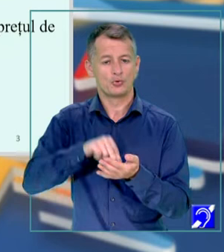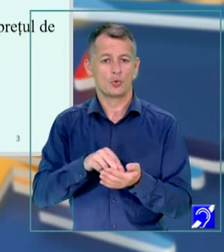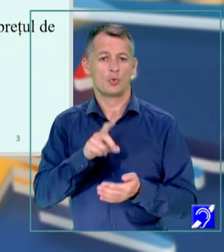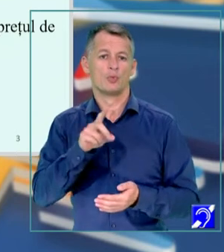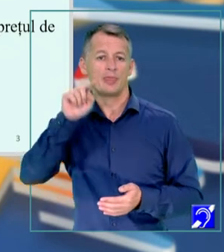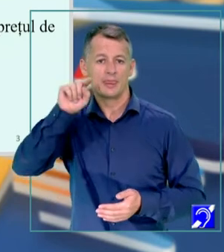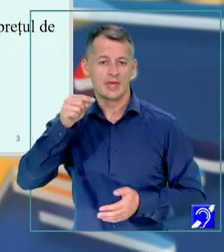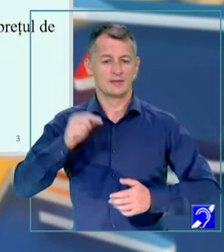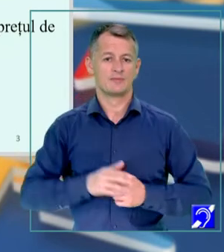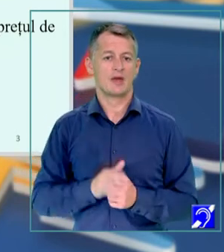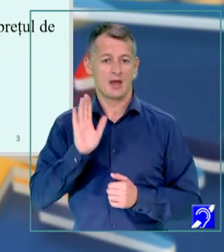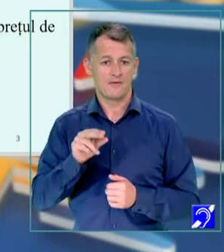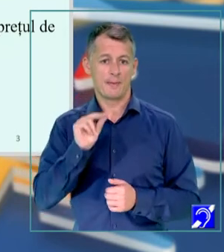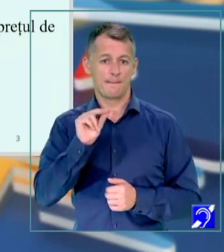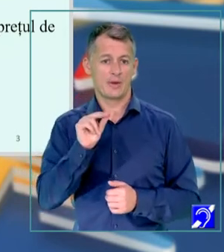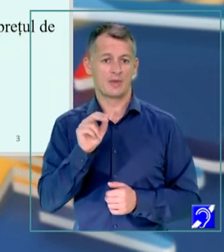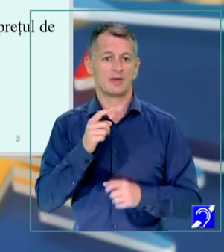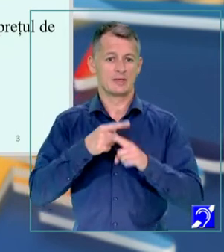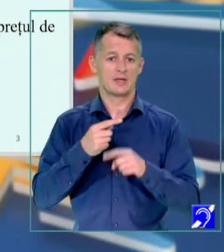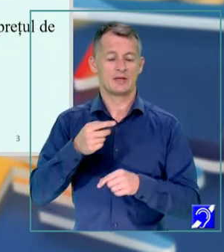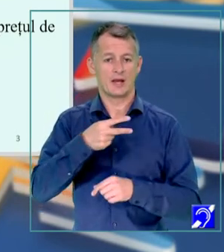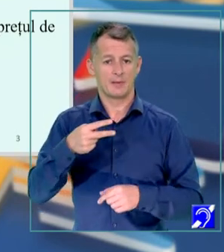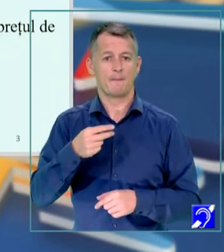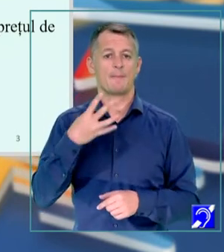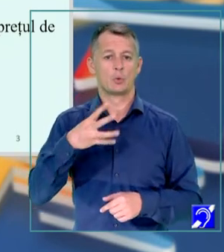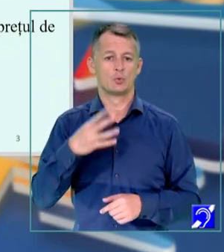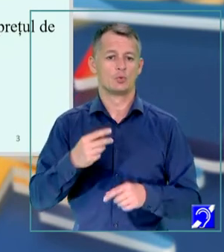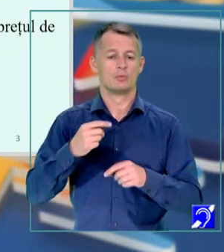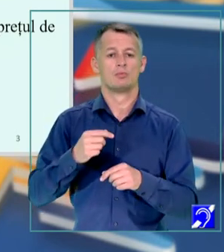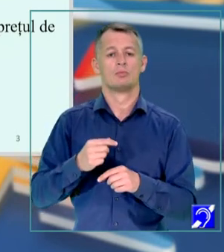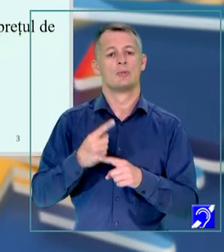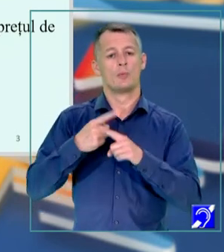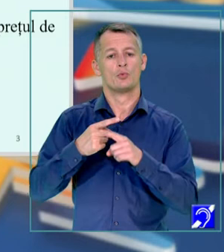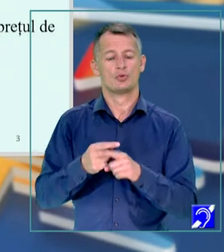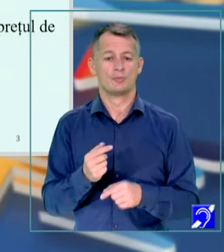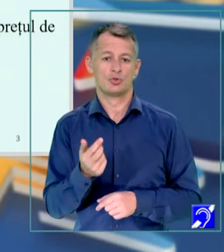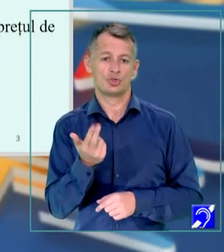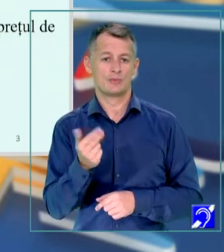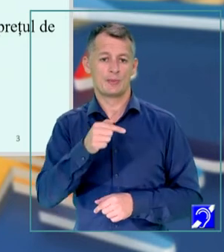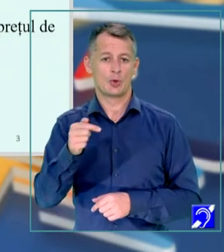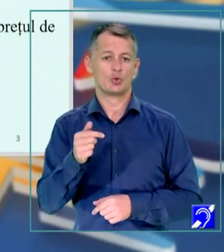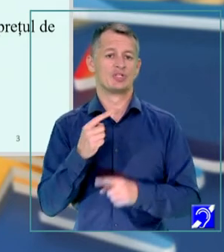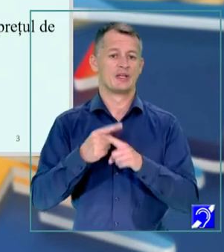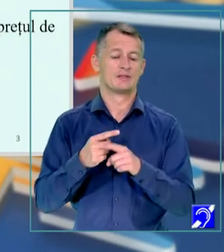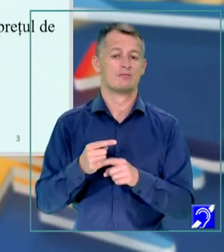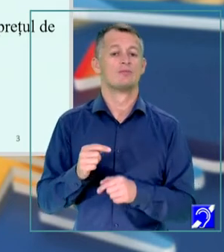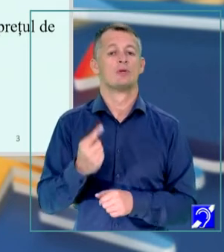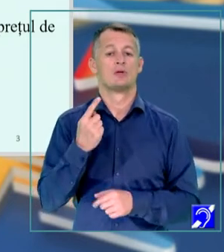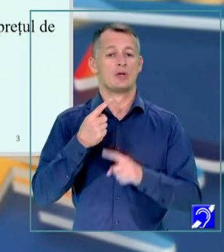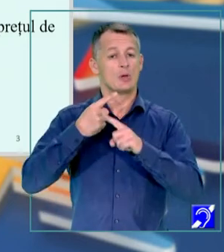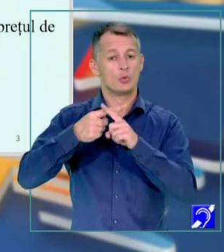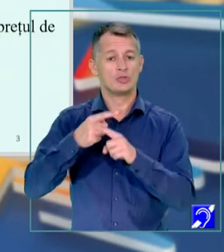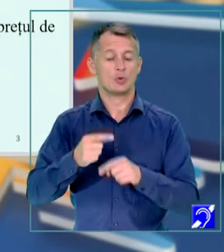Of m că peid x este egal cu patru sute de mulțumit cu paranteză 15 minute x de mulți cu paranteză x minus